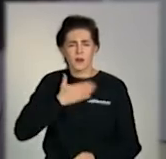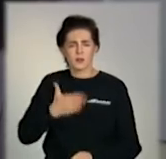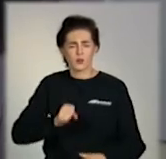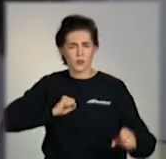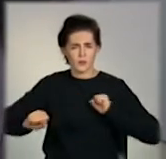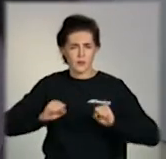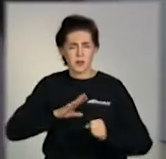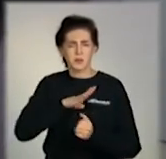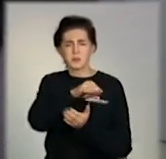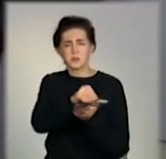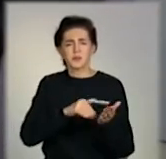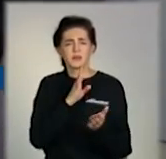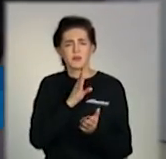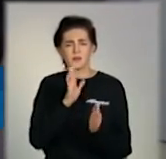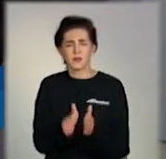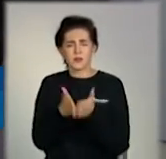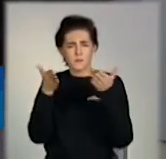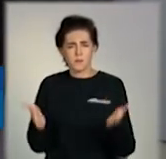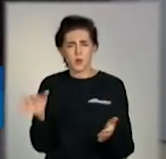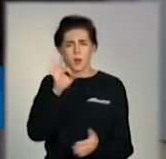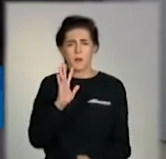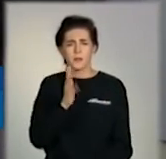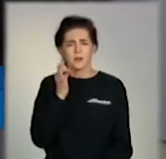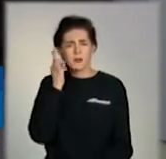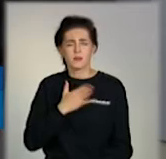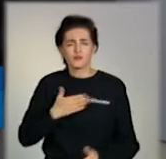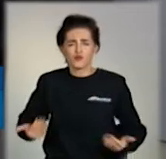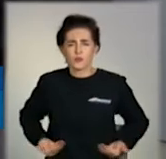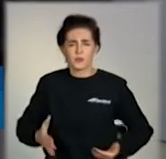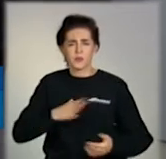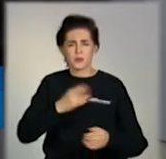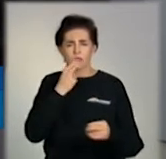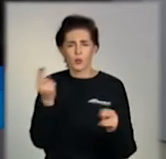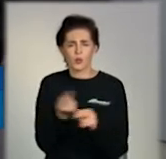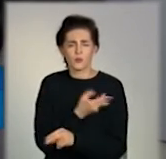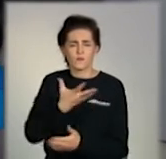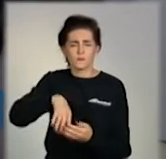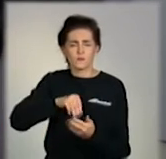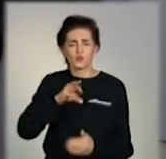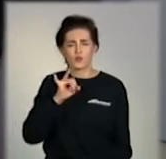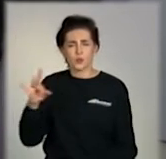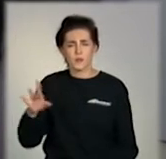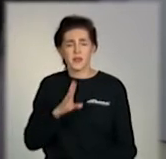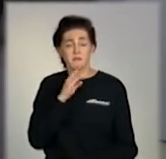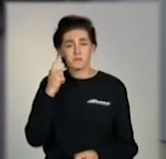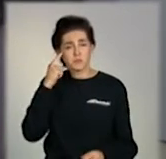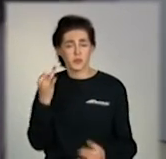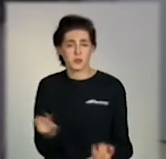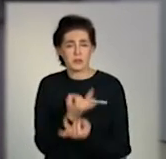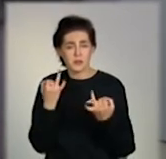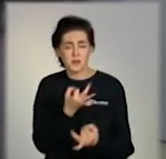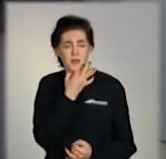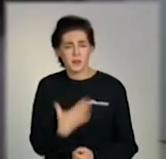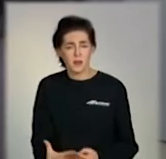вона написала книгу про те, що можна зробити всього 5 кроків для того, щоб наше життя було позбавлене повністю сміття. Дівчата дуже зацікавилися.